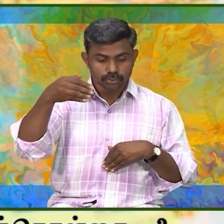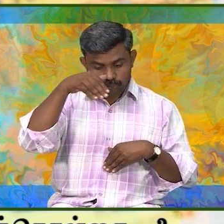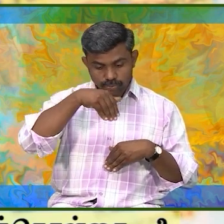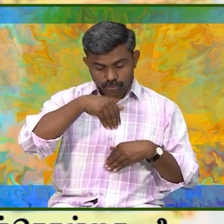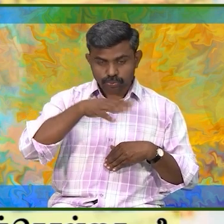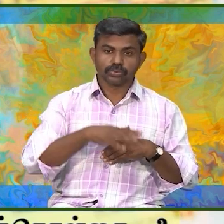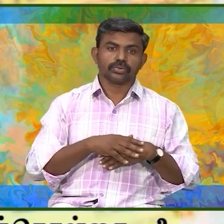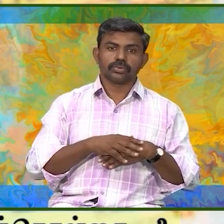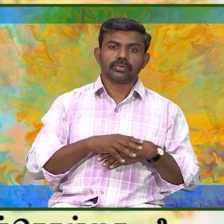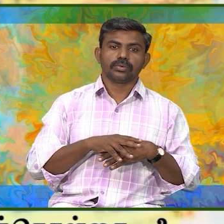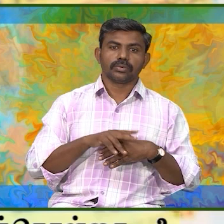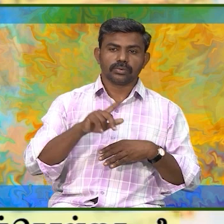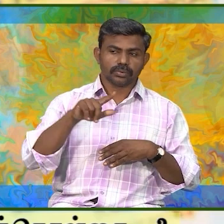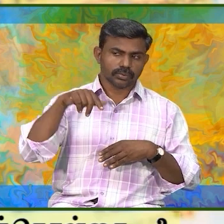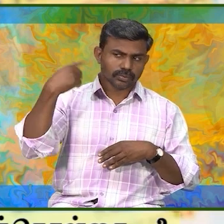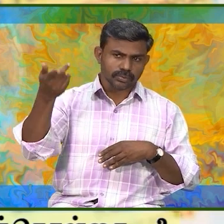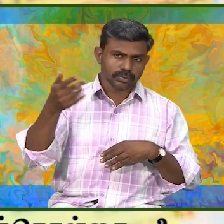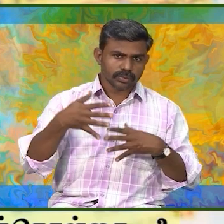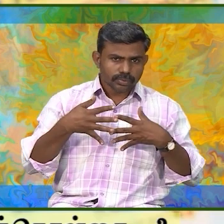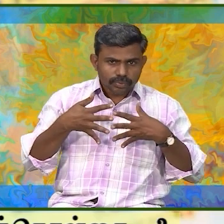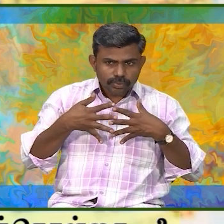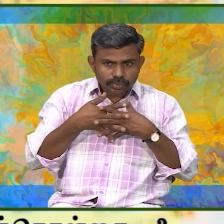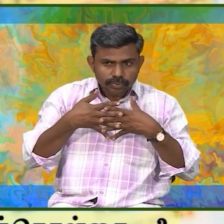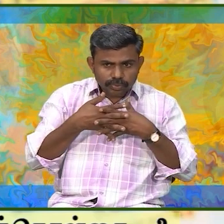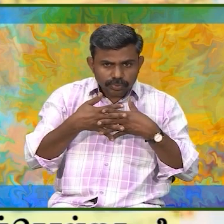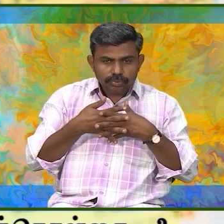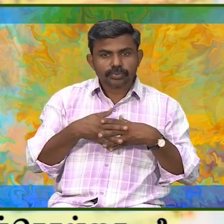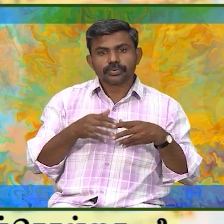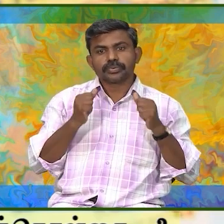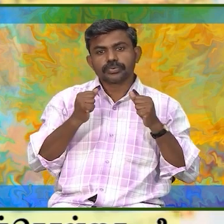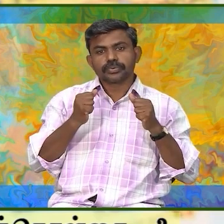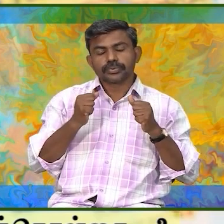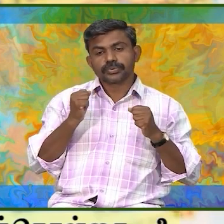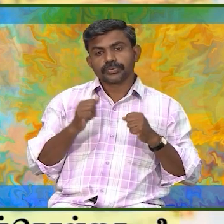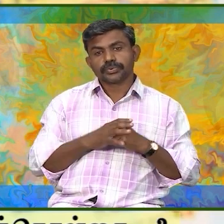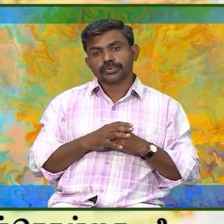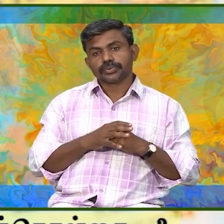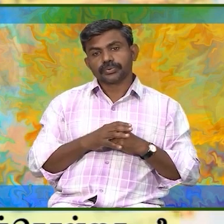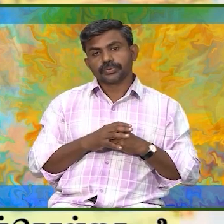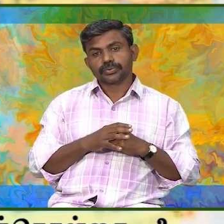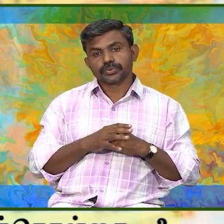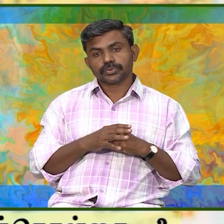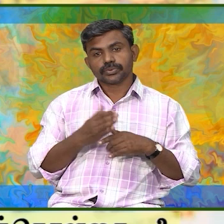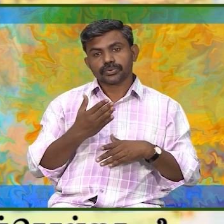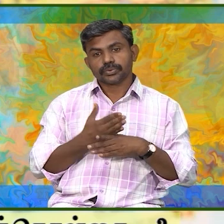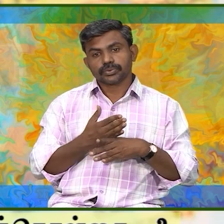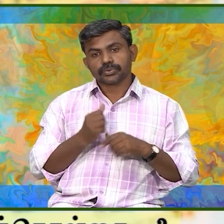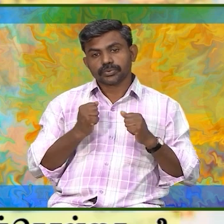இருக்கும், இருந்தாலும் அண்டைய நாட்டுடன் நம்மளுடைய நடவடிக்கை எப்படி இருக்கும், நம்மளுடைய